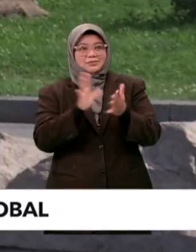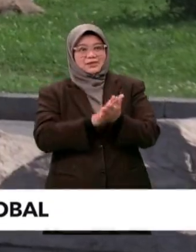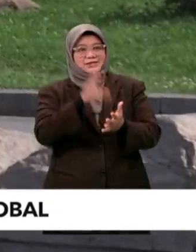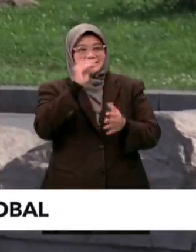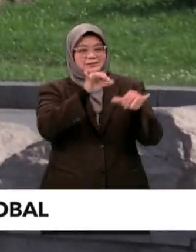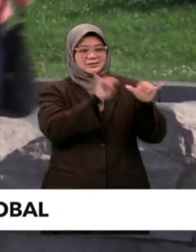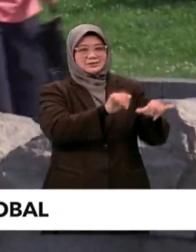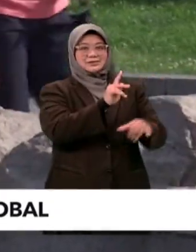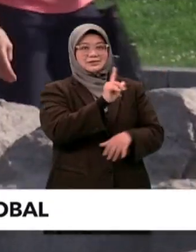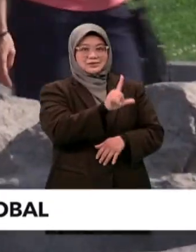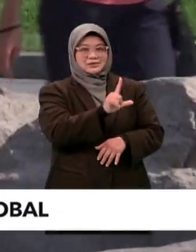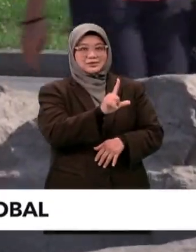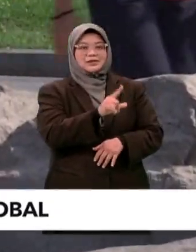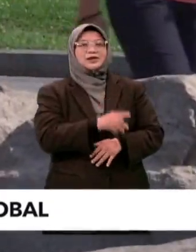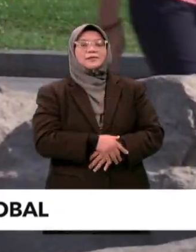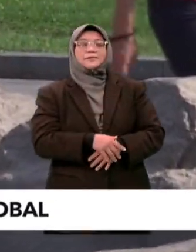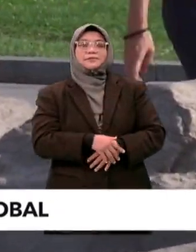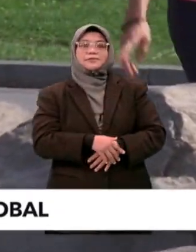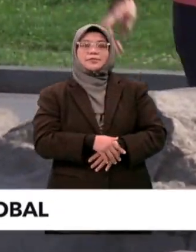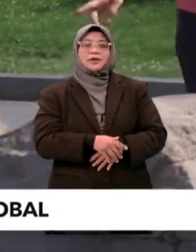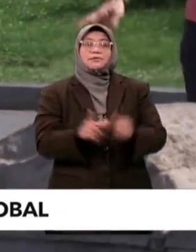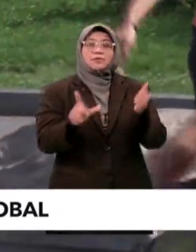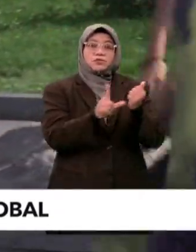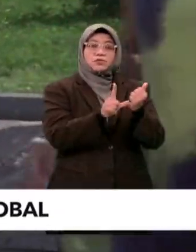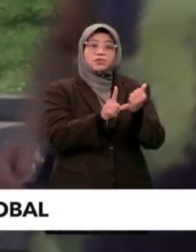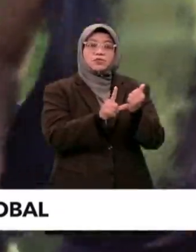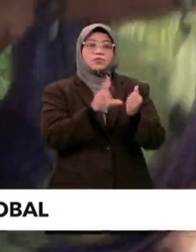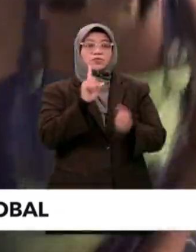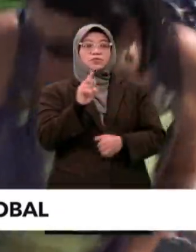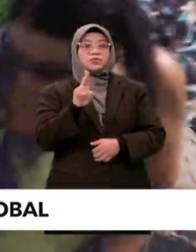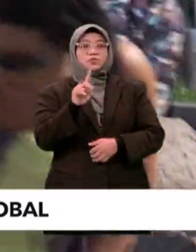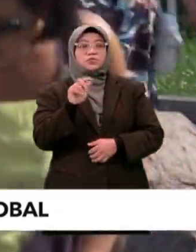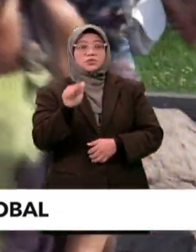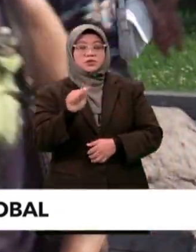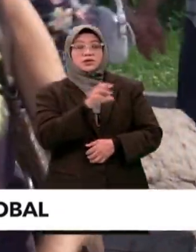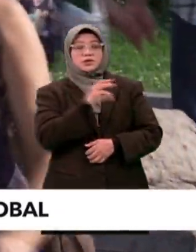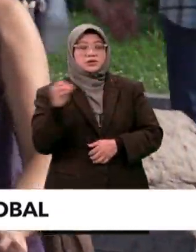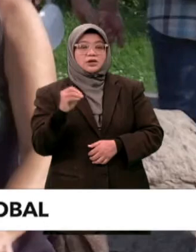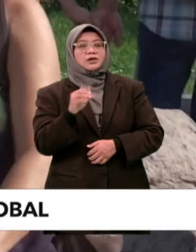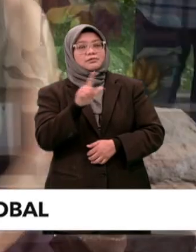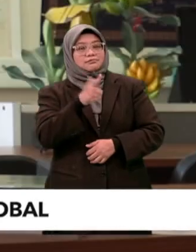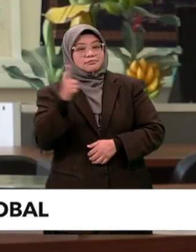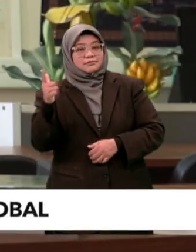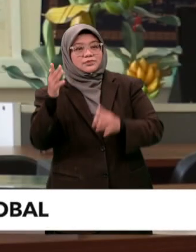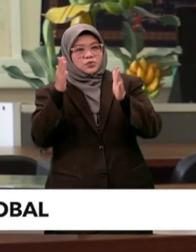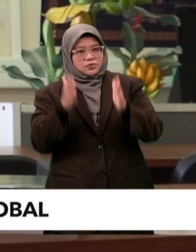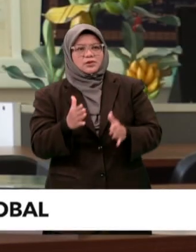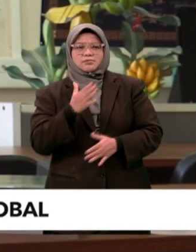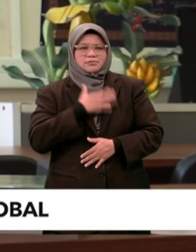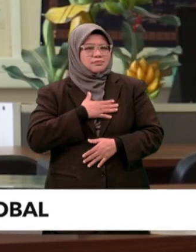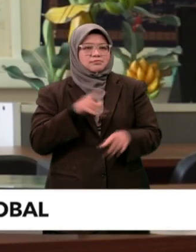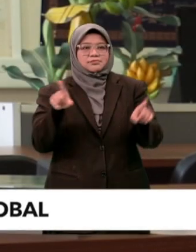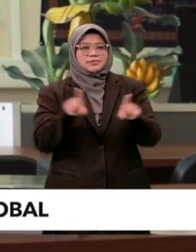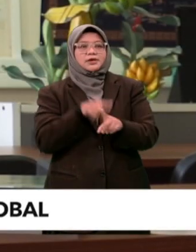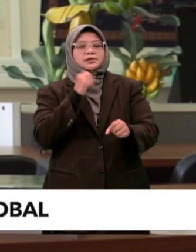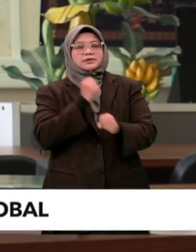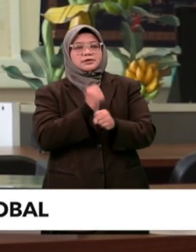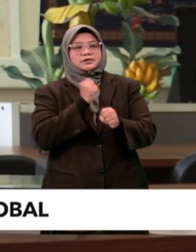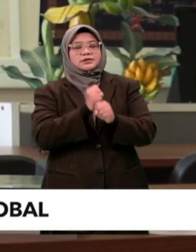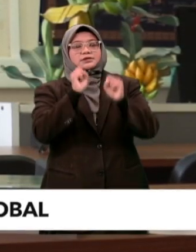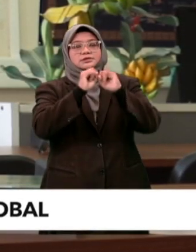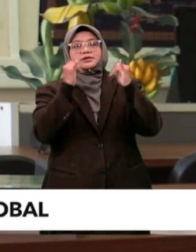Kuala Lumpur ya sebagai penolong Duta beberapa orang pelajar Saya bekerja dengan sebuah